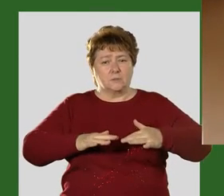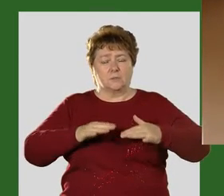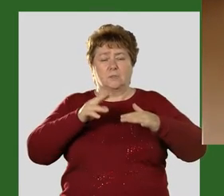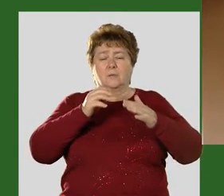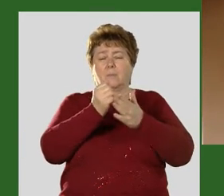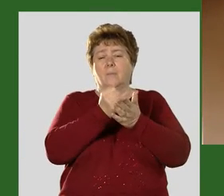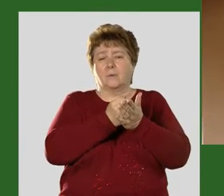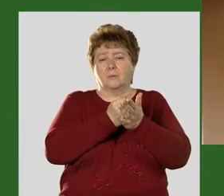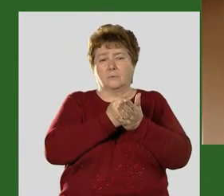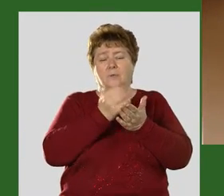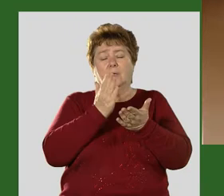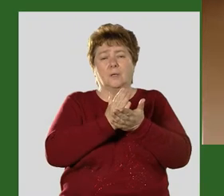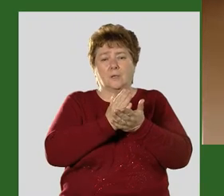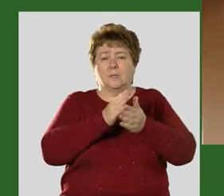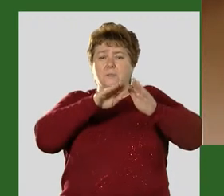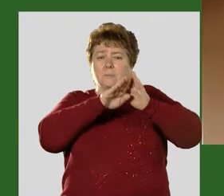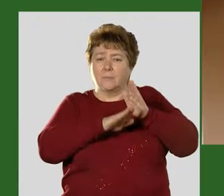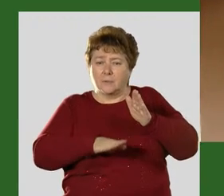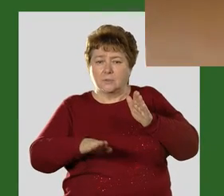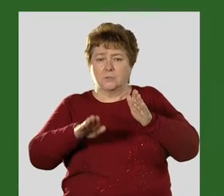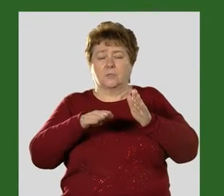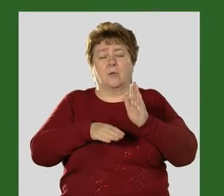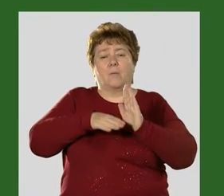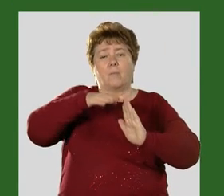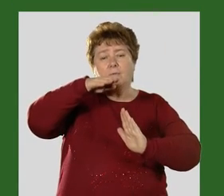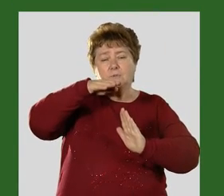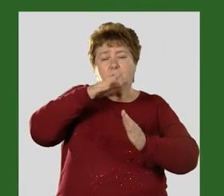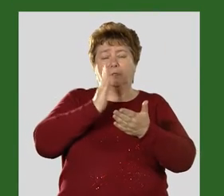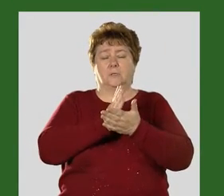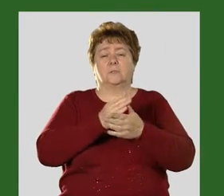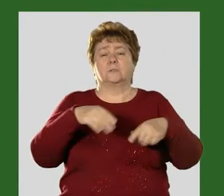породами. Здесь есть и понижение, и повышение.